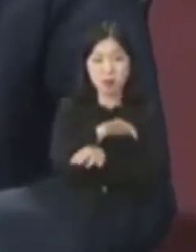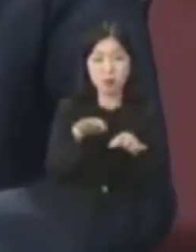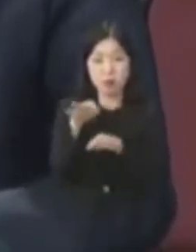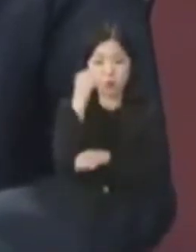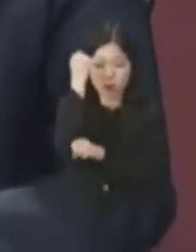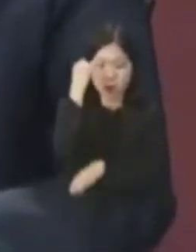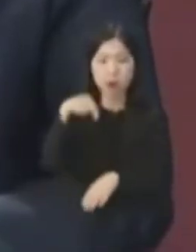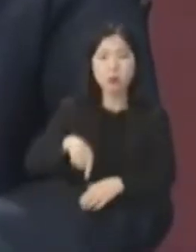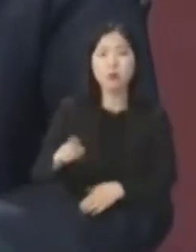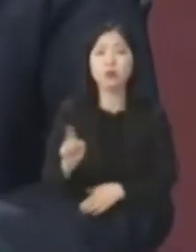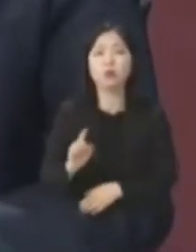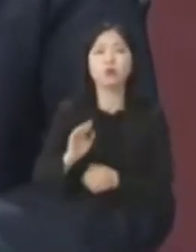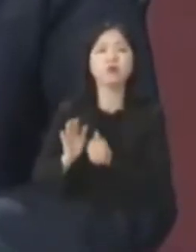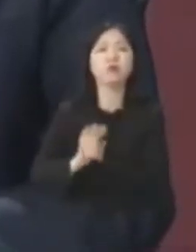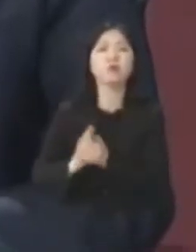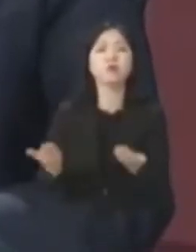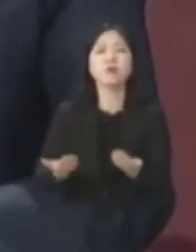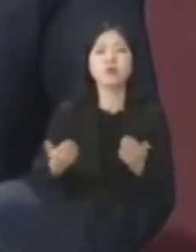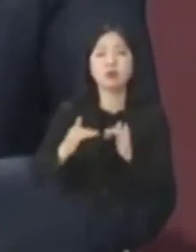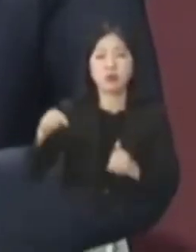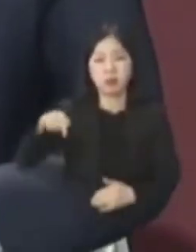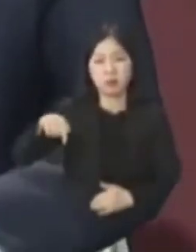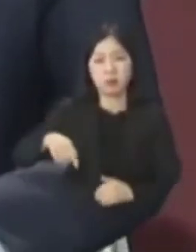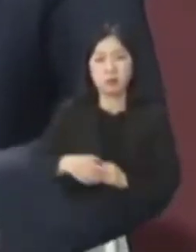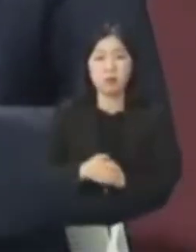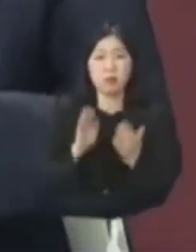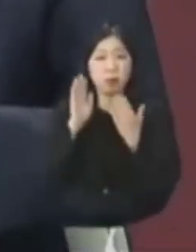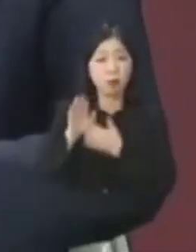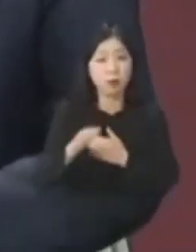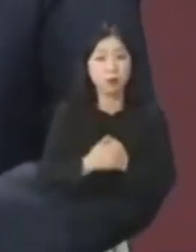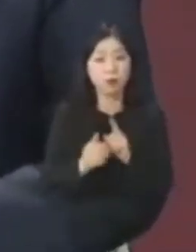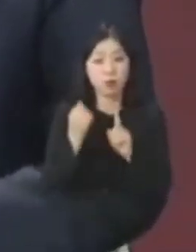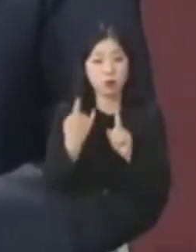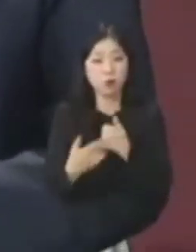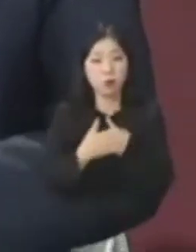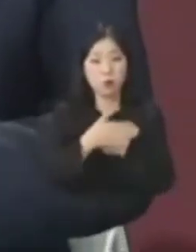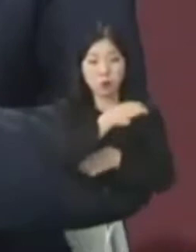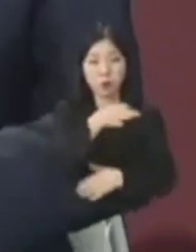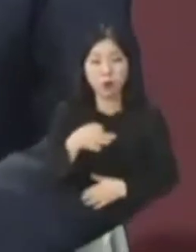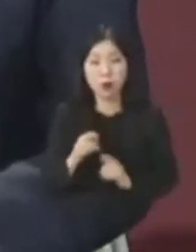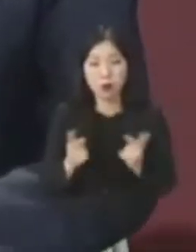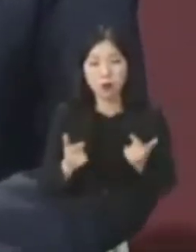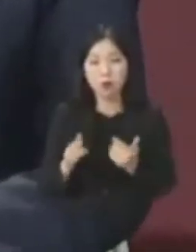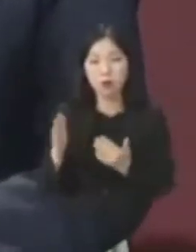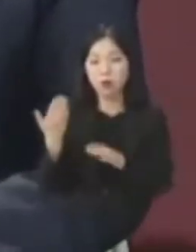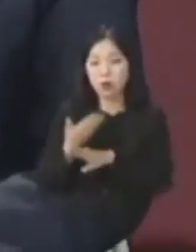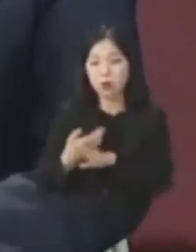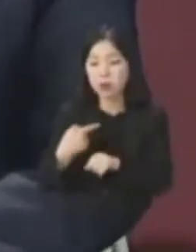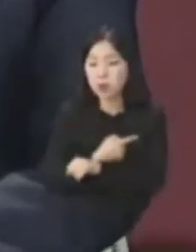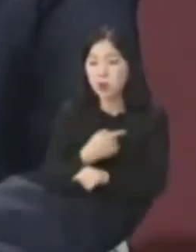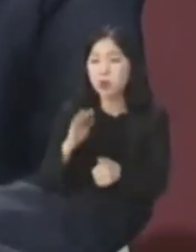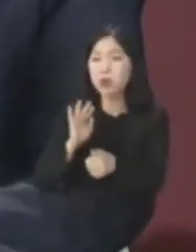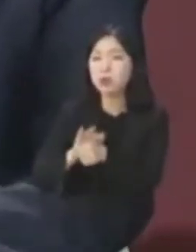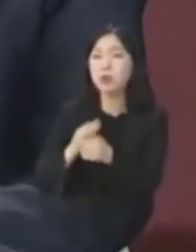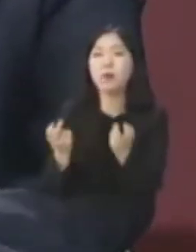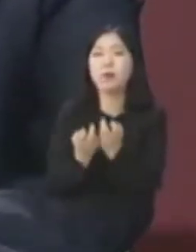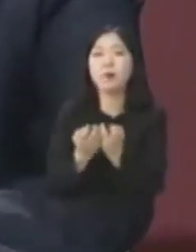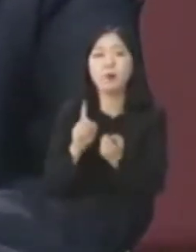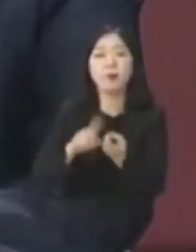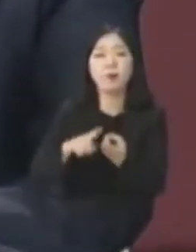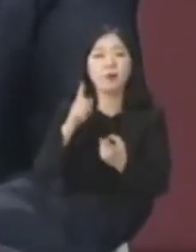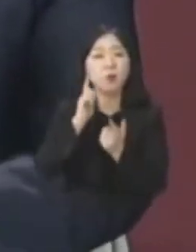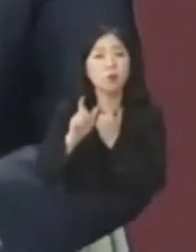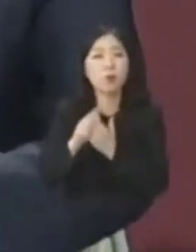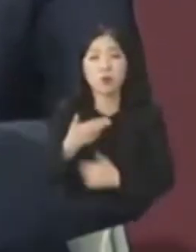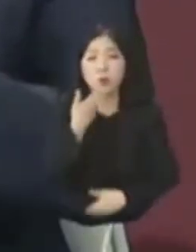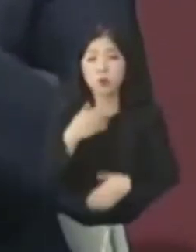있는 분들이 그분들입니다. 그럼 그분들이 앞으로는 그럼 일회성 지원이 아니고 다른 어떤 지원을 할 수 있냐 이거를 고민하지